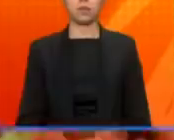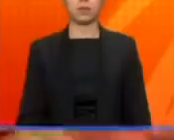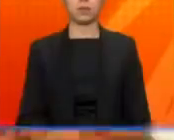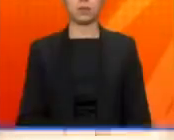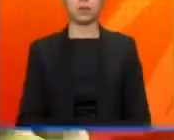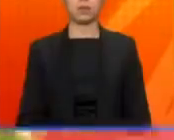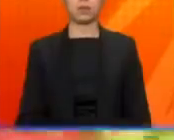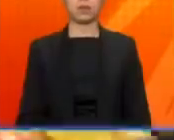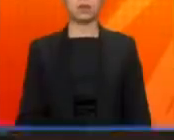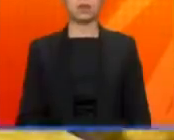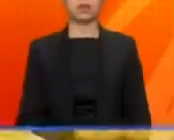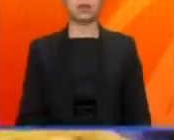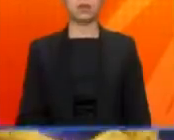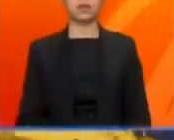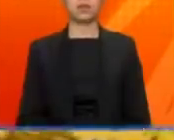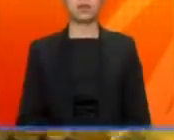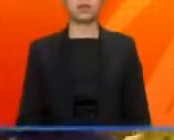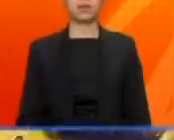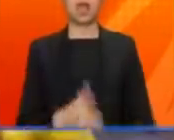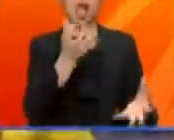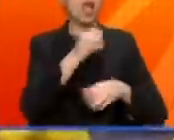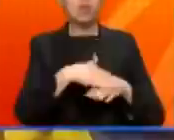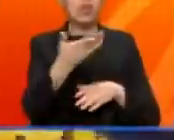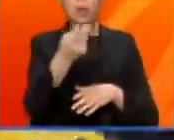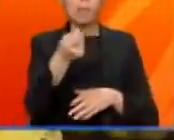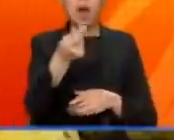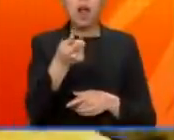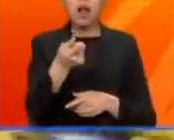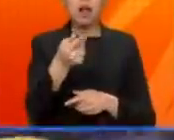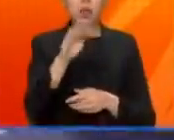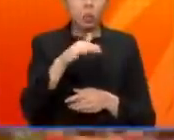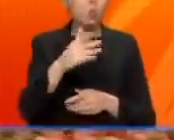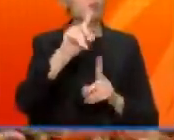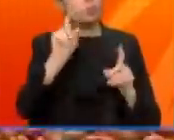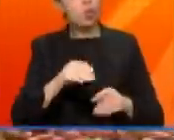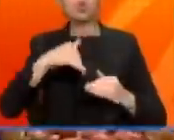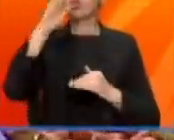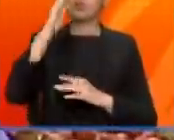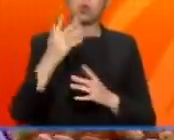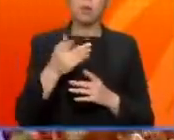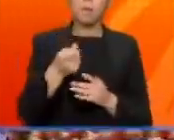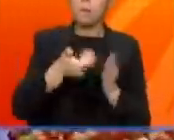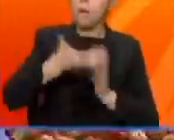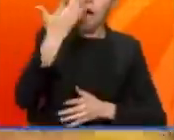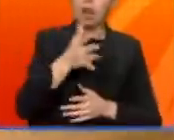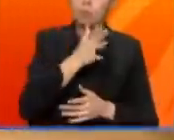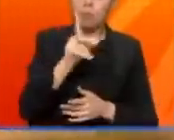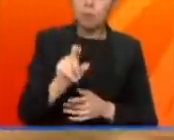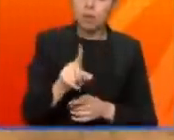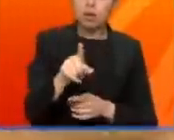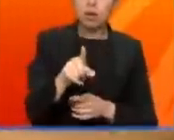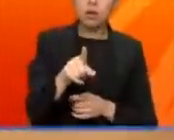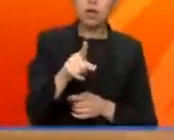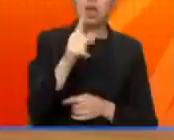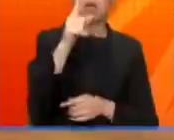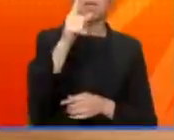Abicim buyurun. Alışveriş yapmışsınız ama nasıl fiyatlar? Fiyatlar yemin ederim çok pahalı. Geçen